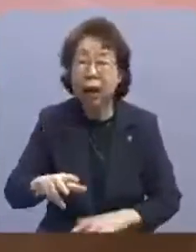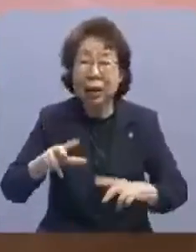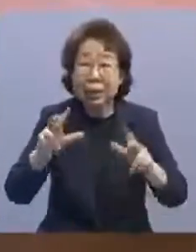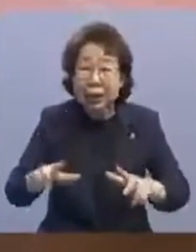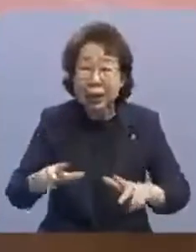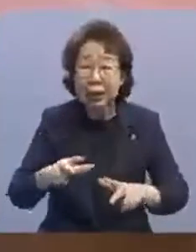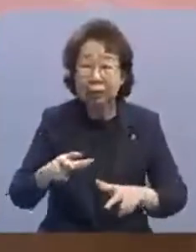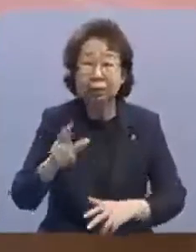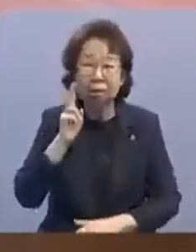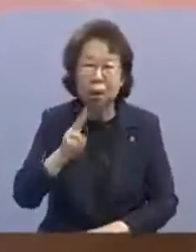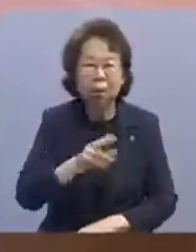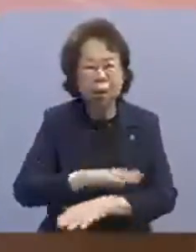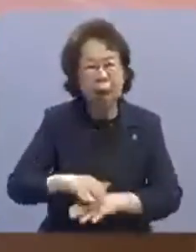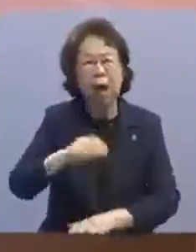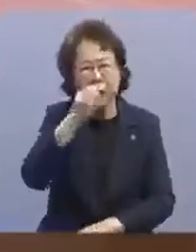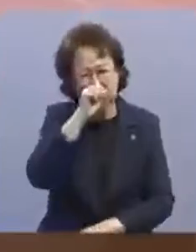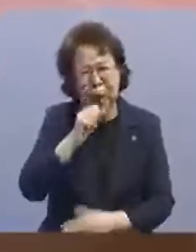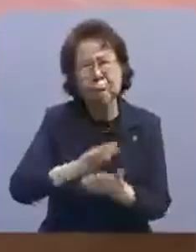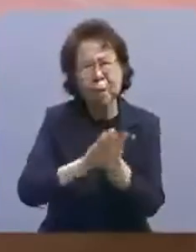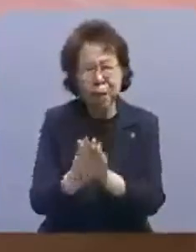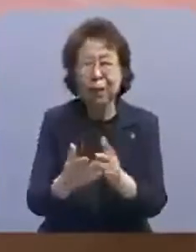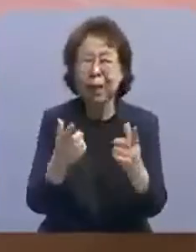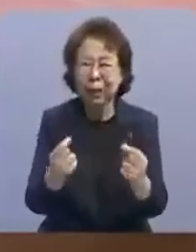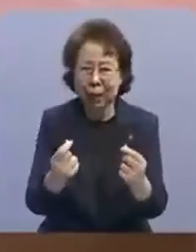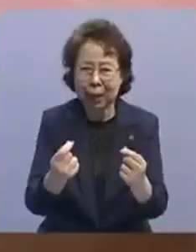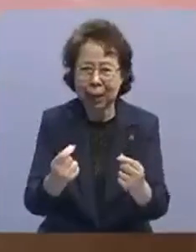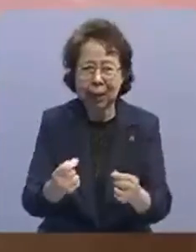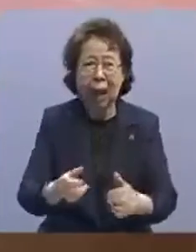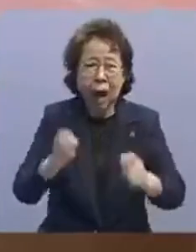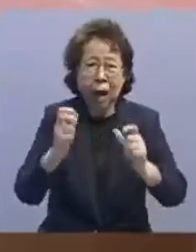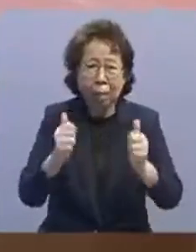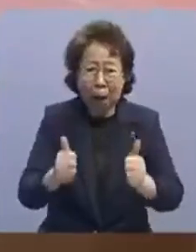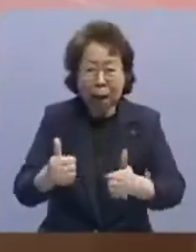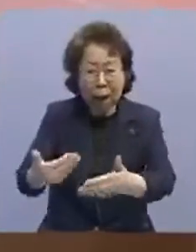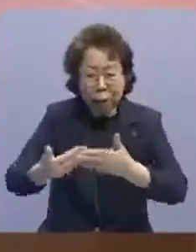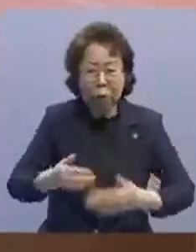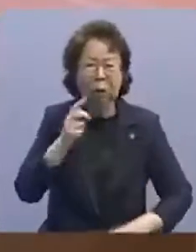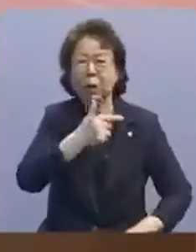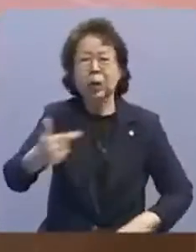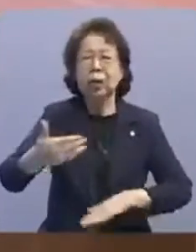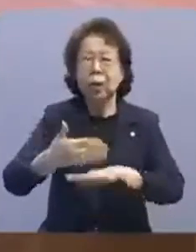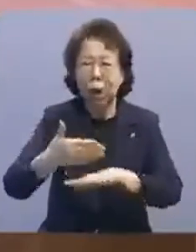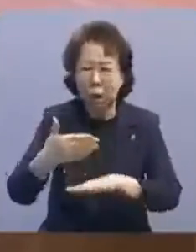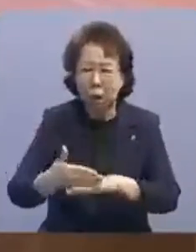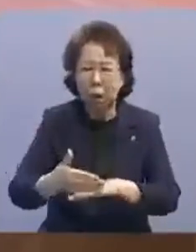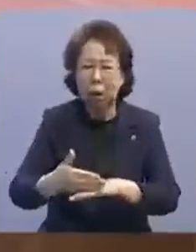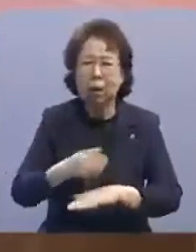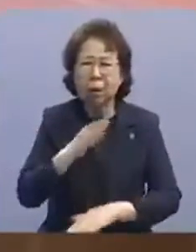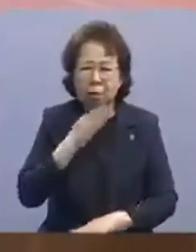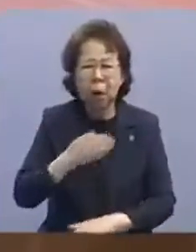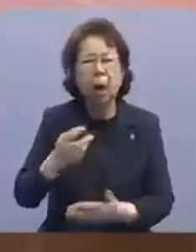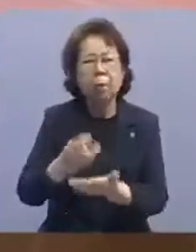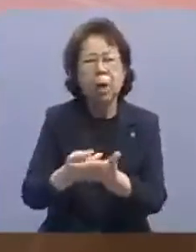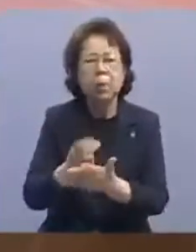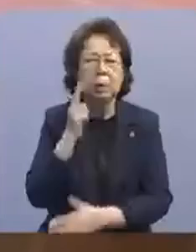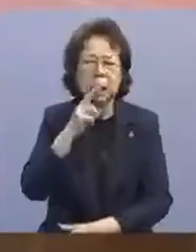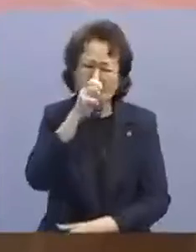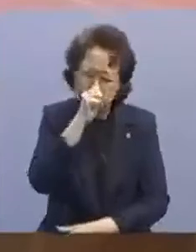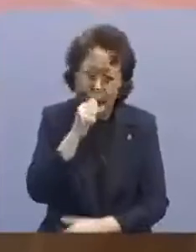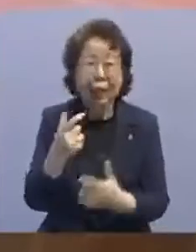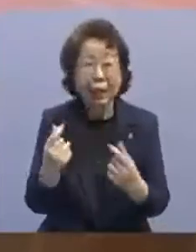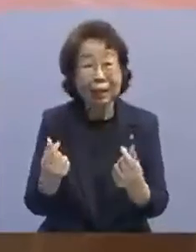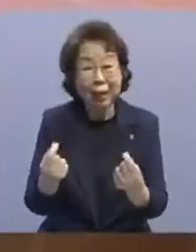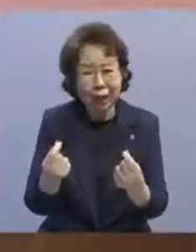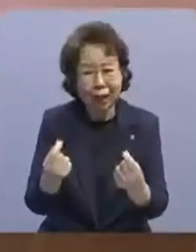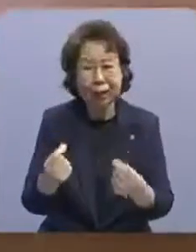지금은 많이 좀 좋아졌다고 생각합니다 1 깔 판결 해준 갖고 맞고 지금 우자 많이 보급이 마이쭈 아졌다